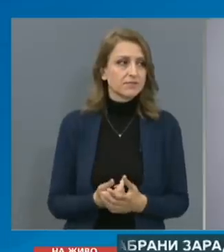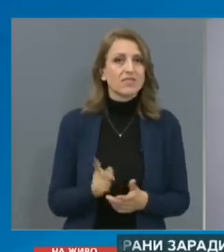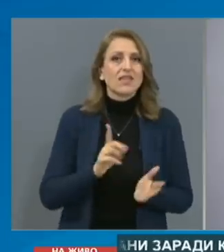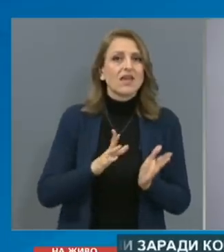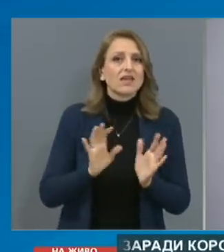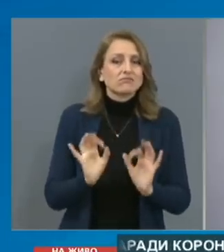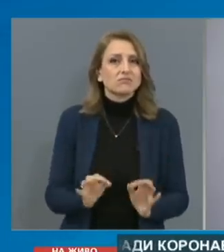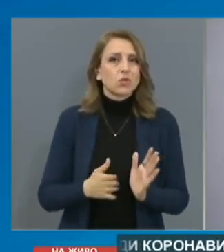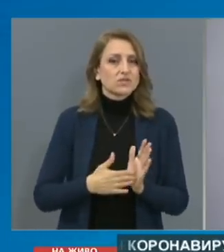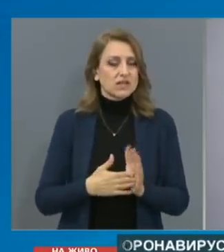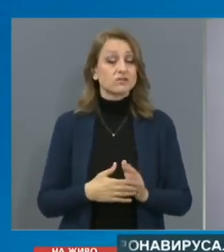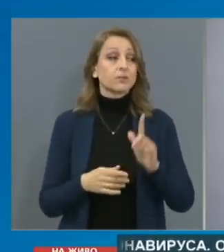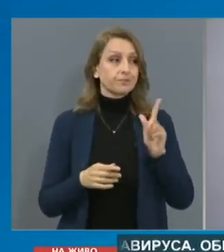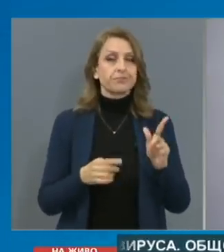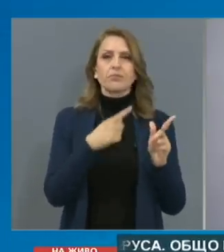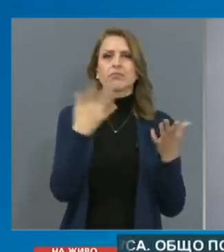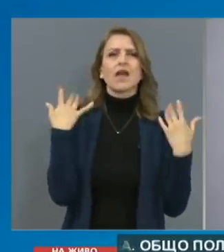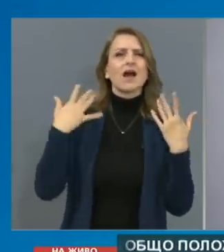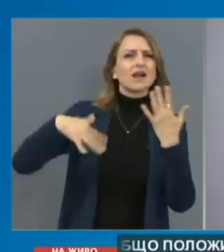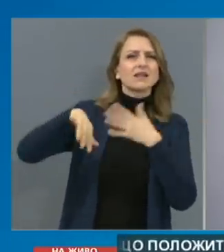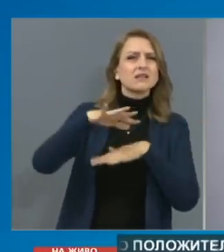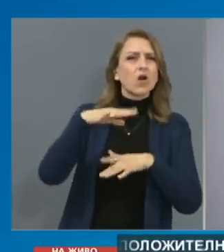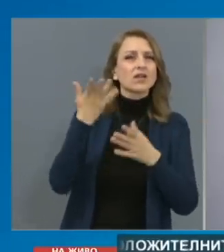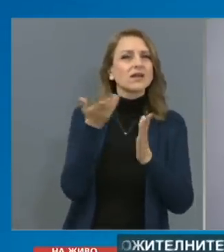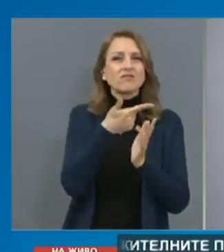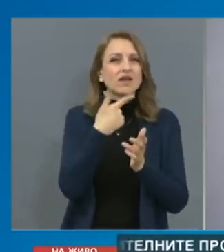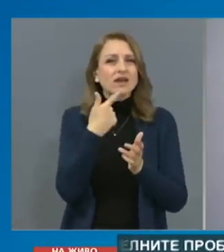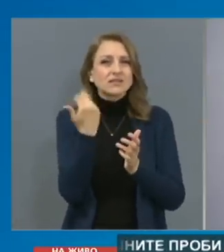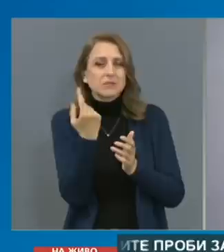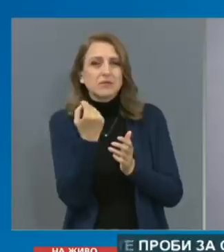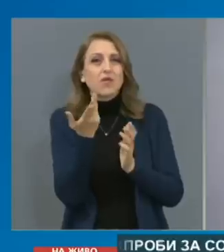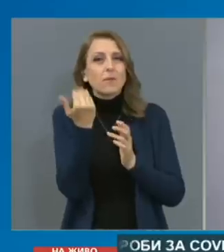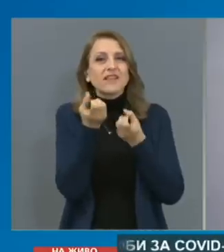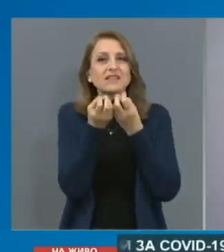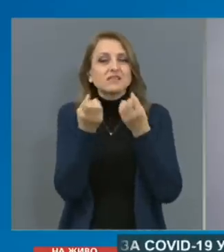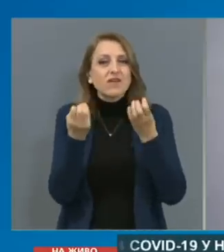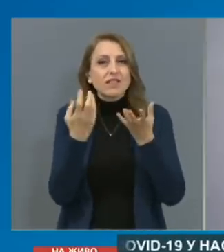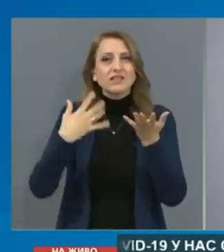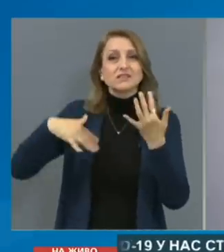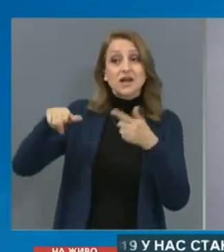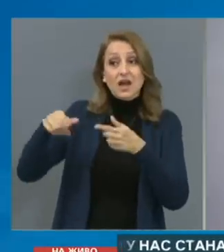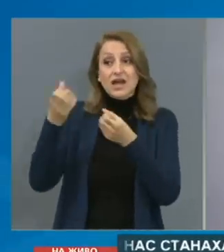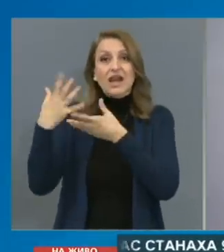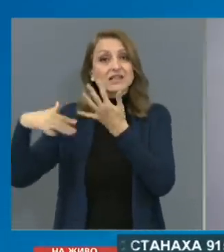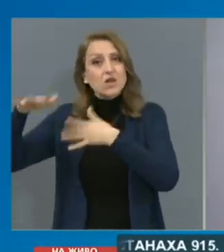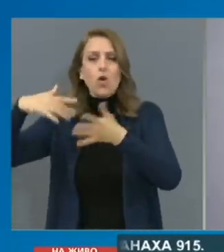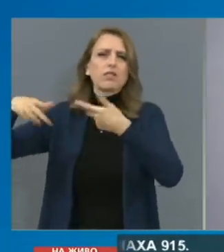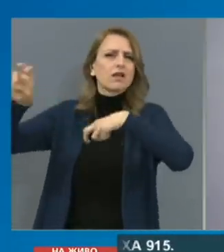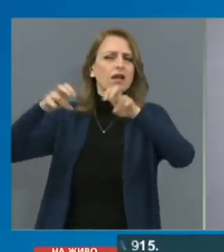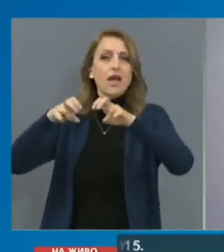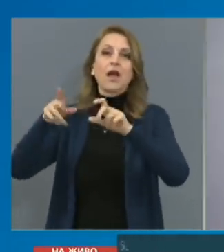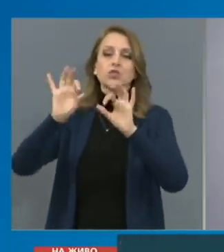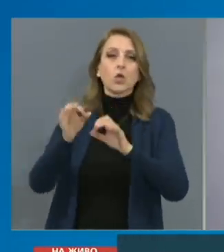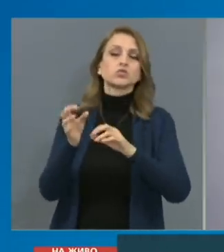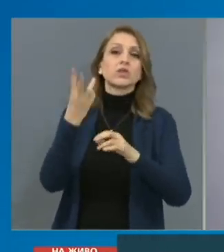разходките преди Цветница се показали в увеличение 3 дни с над 40 случая. Отново данните обаче